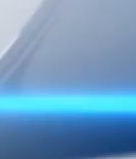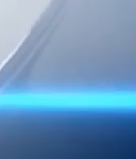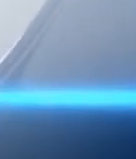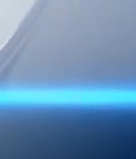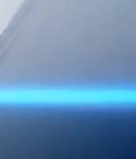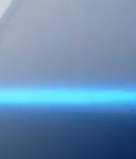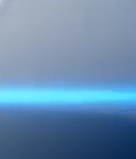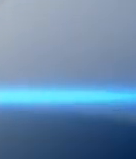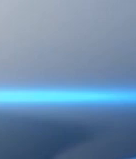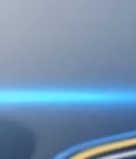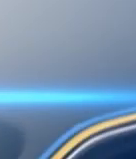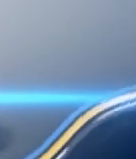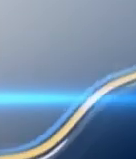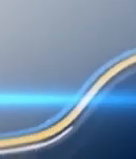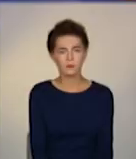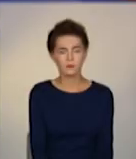Музика